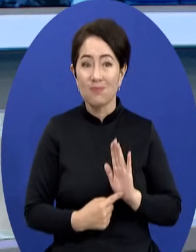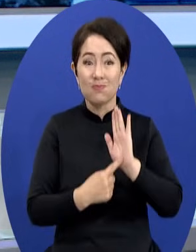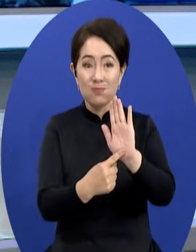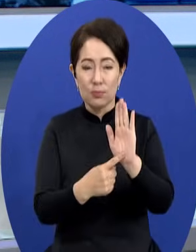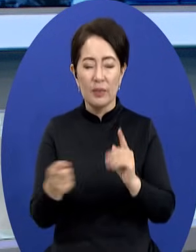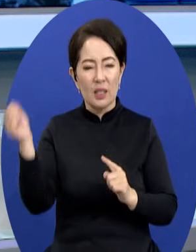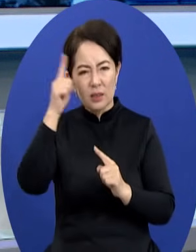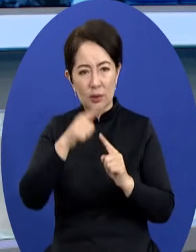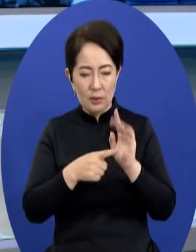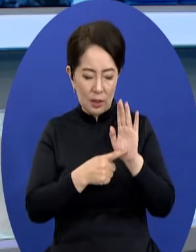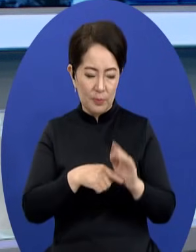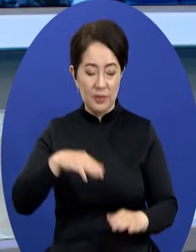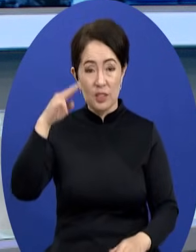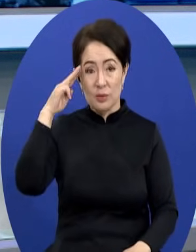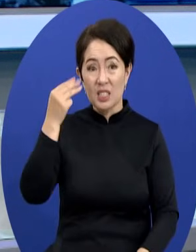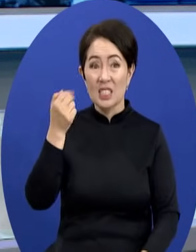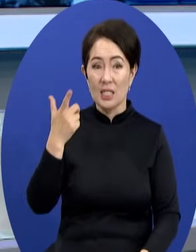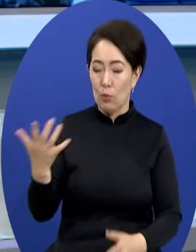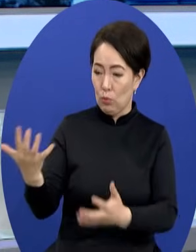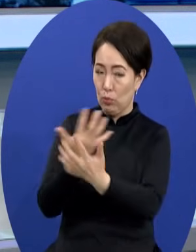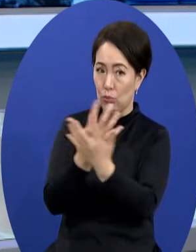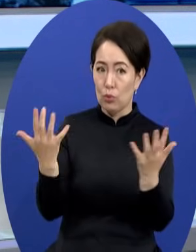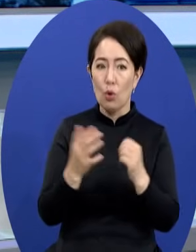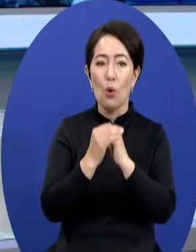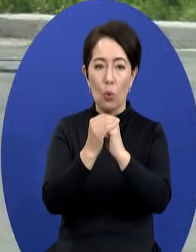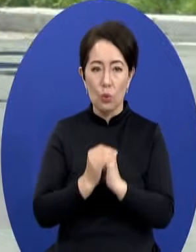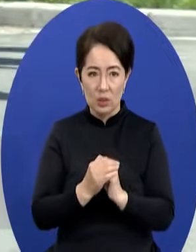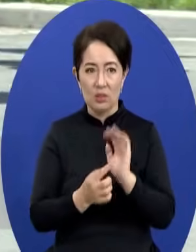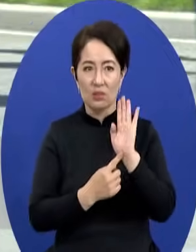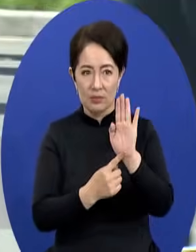зэвсэг төчний Жанжин штабын бий бүрэлд хүн хүнд төлөө зүйллээ.